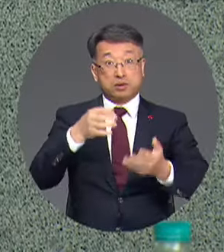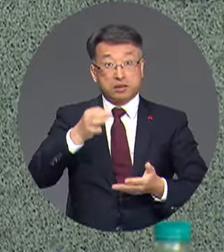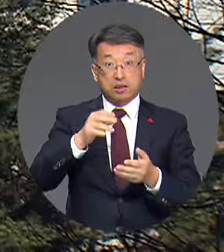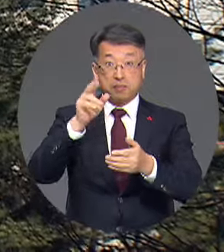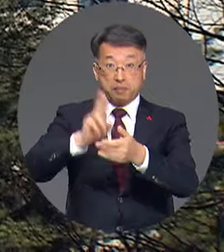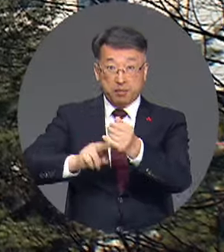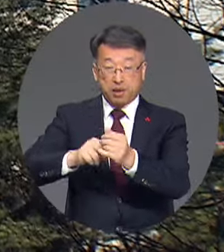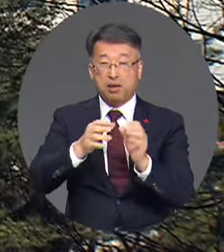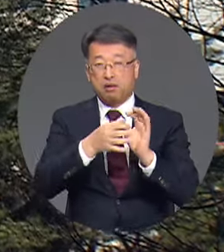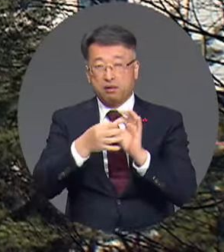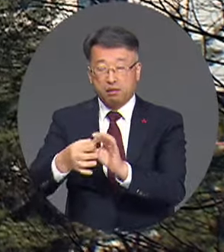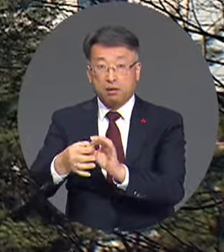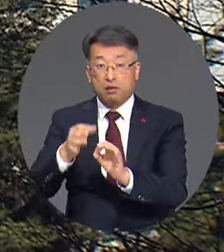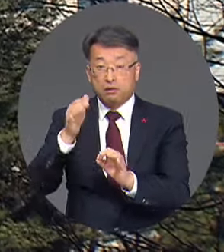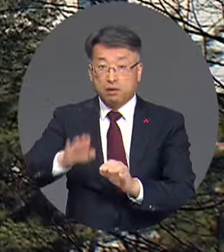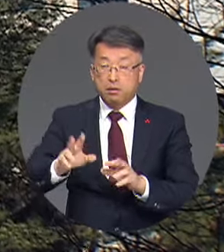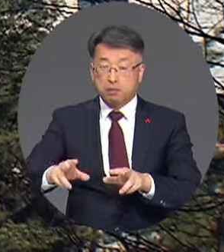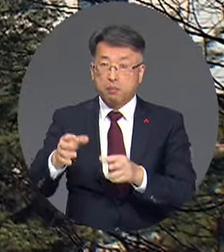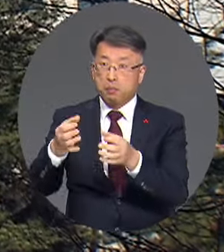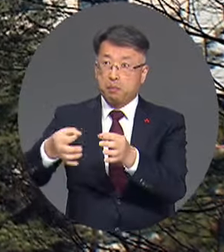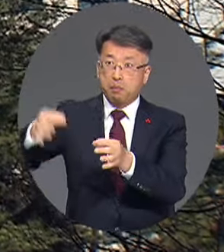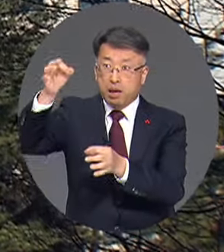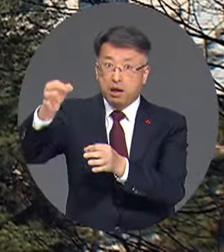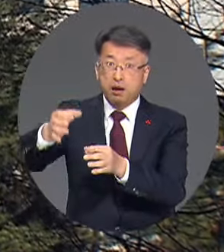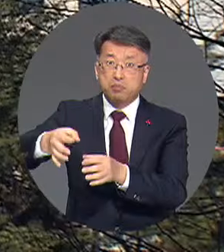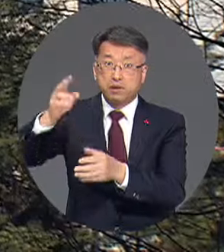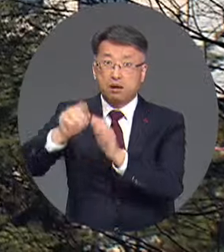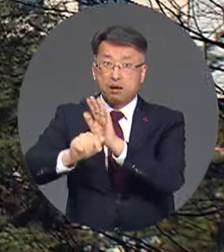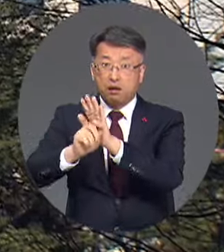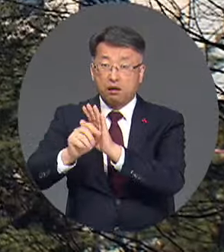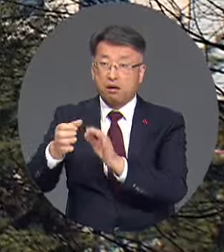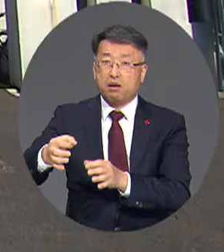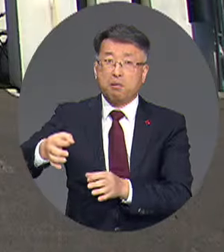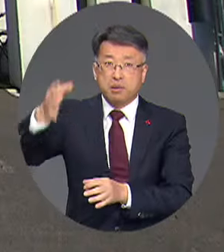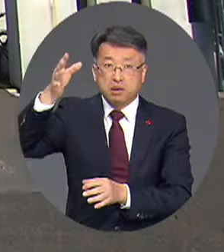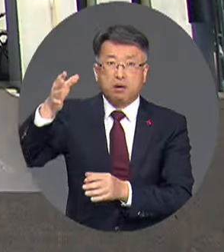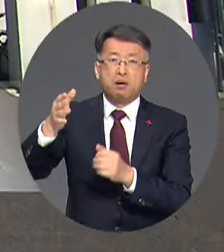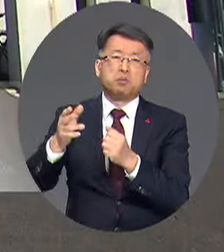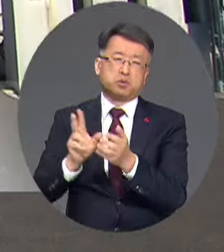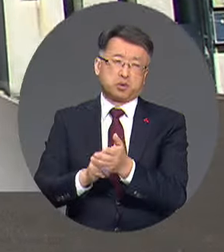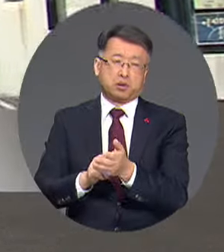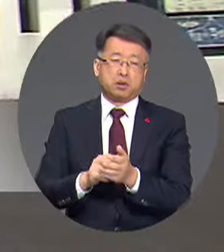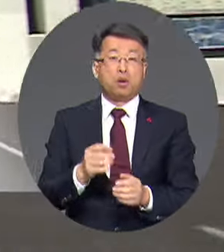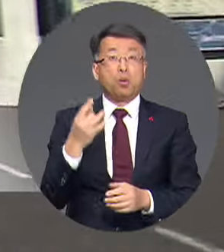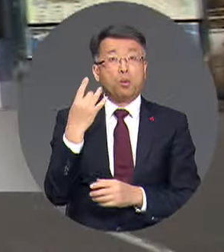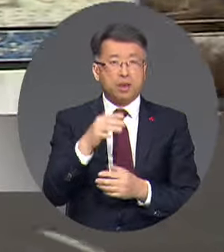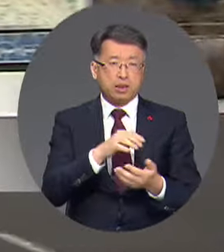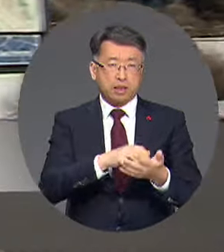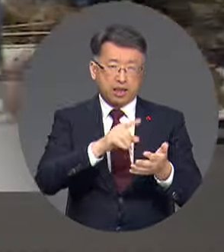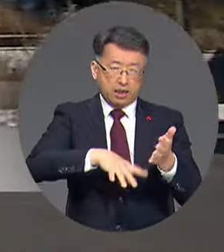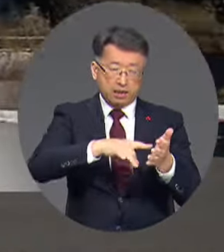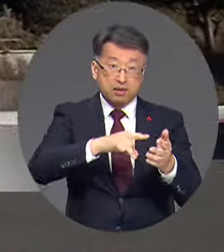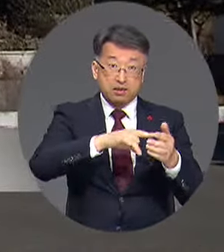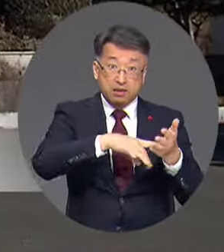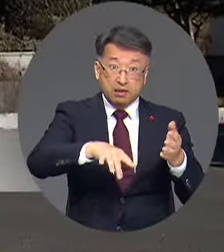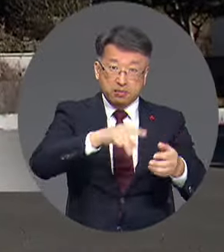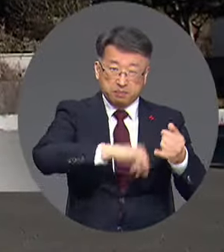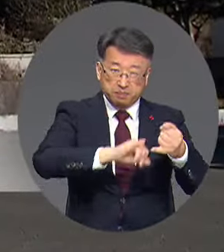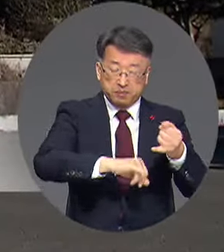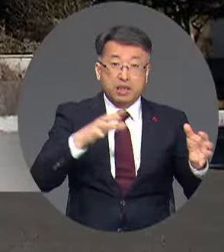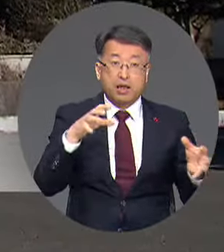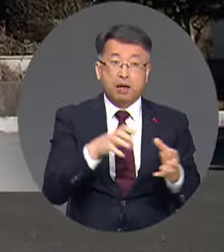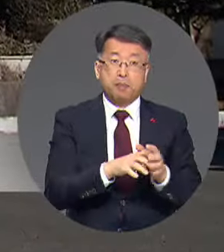왔는데 여러 변수가 불거졌습니다 당초 밀린 공과금과 임금이 110억 원 정도로 추산되지만 실제